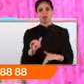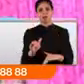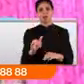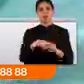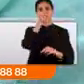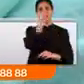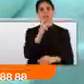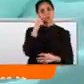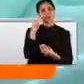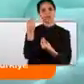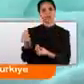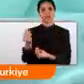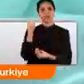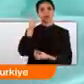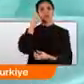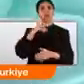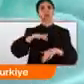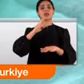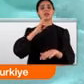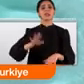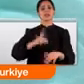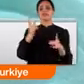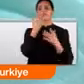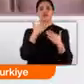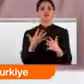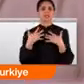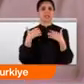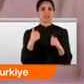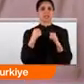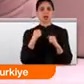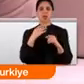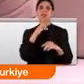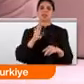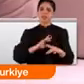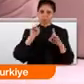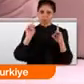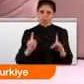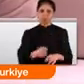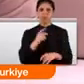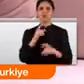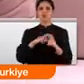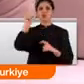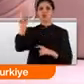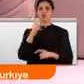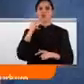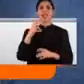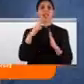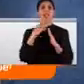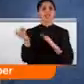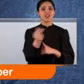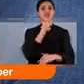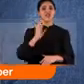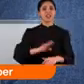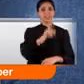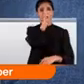sunucu yani verdi. Senin o düşündüğün gibi kızının başına hiçbir şey gelmemiş. Kızını buldum. Gülperi Arslanteke evi terk eden kızını 2 yıl